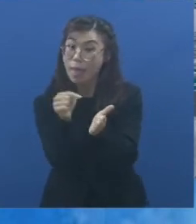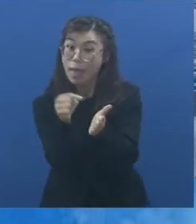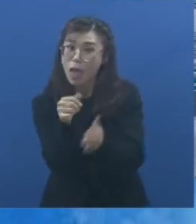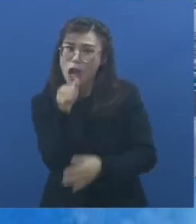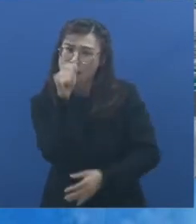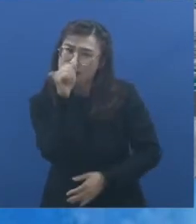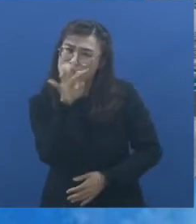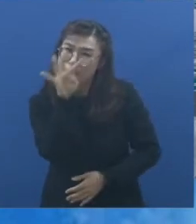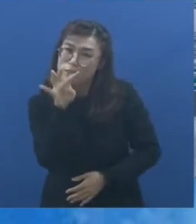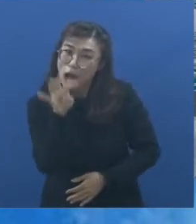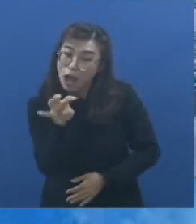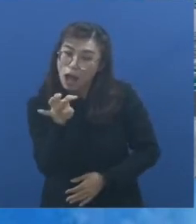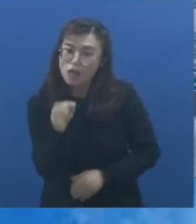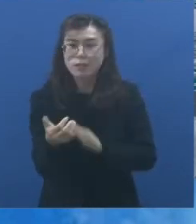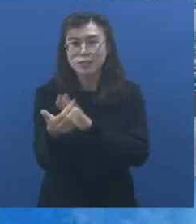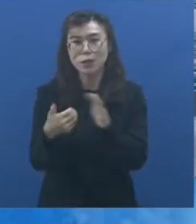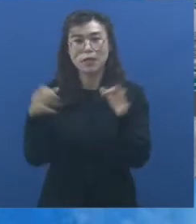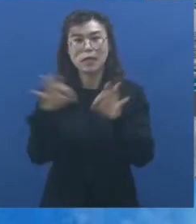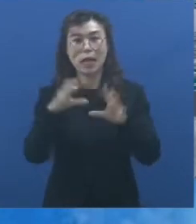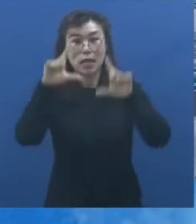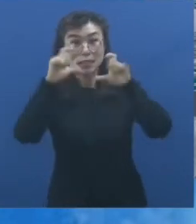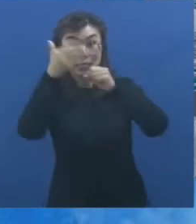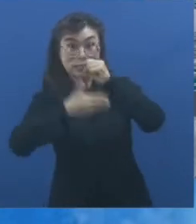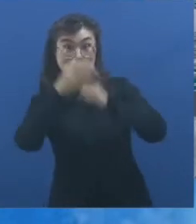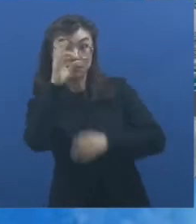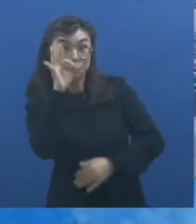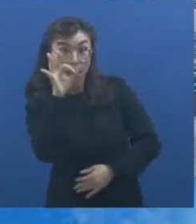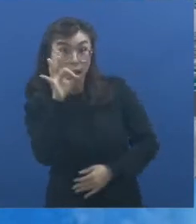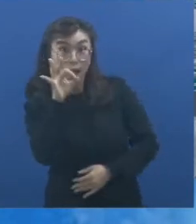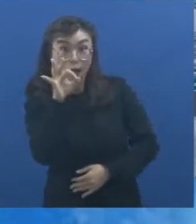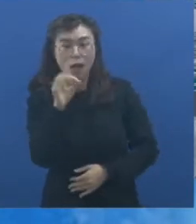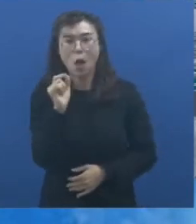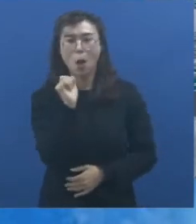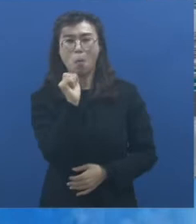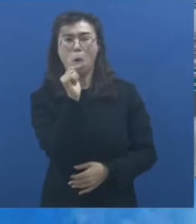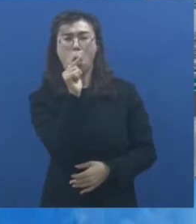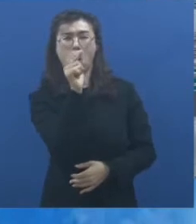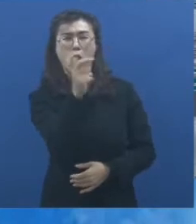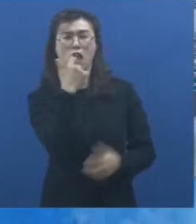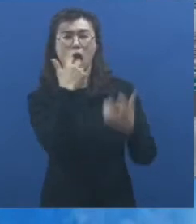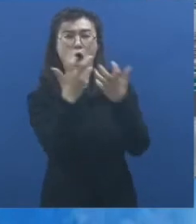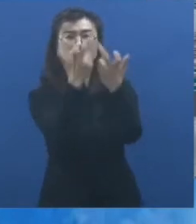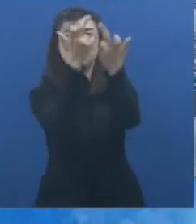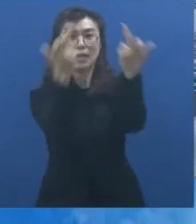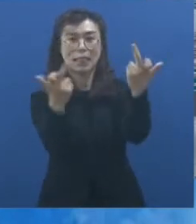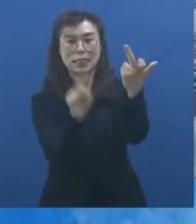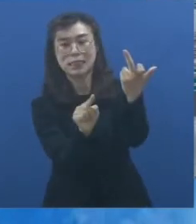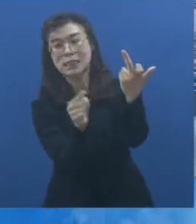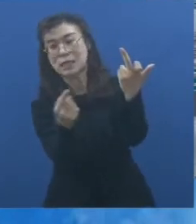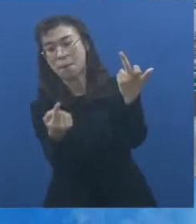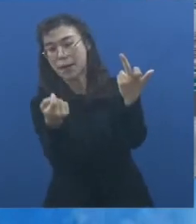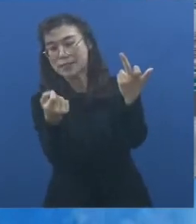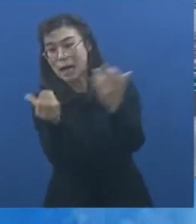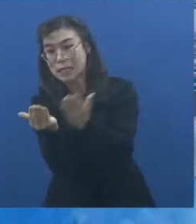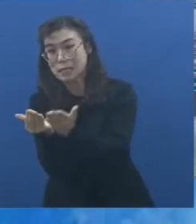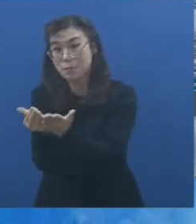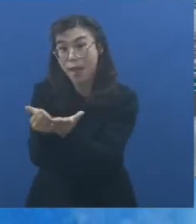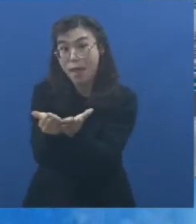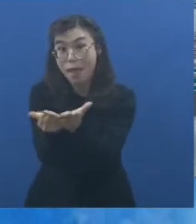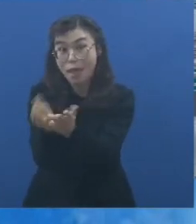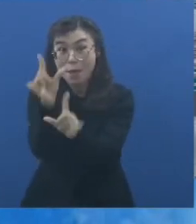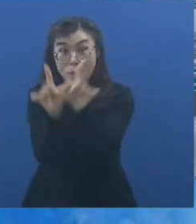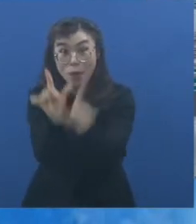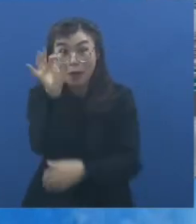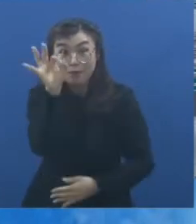그전에 잠깐 봐요 이 그림을 보면 조비 산전 머리를 조금만 세미 선이 가는 게 보이죠 여러분들 남극과 북극 에